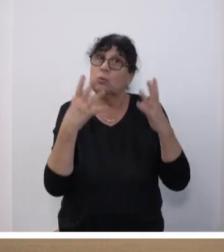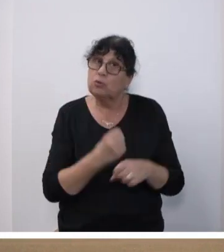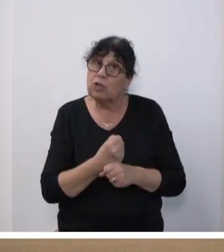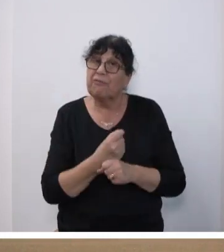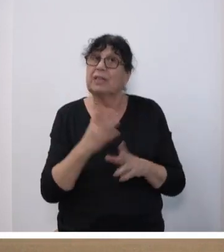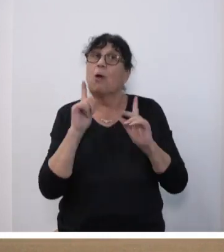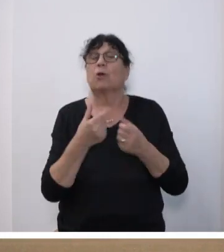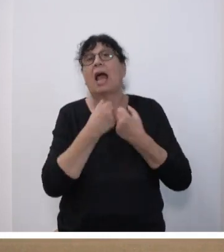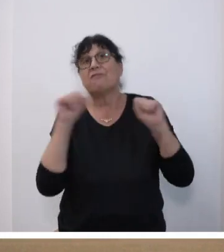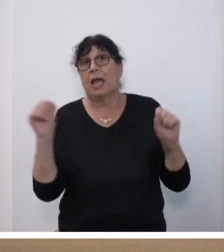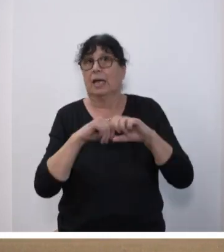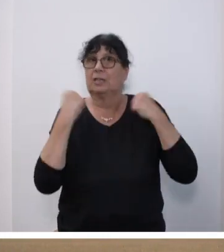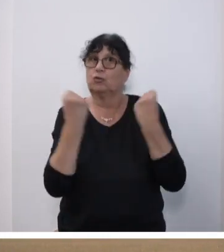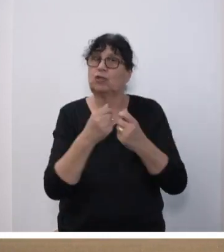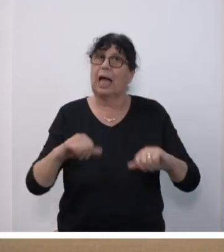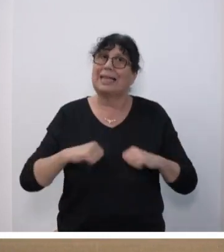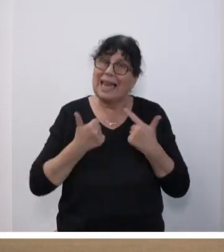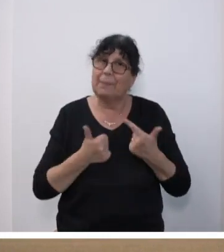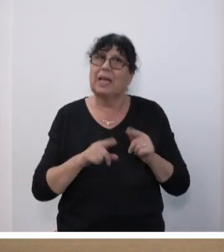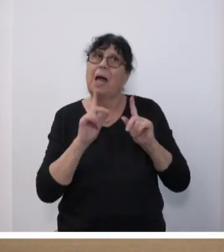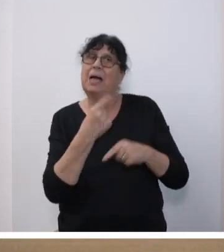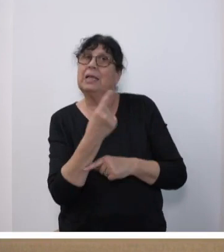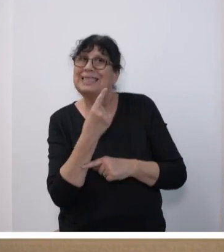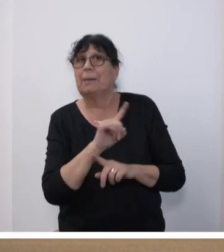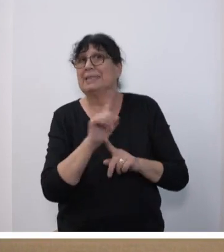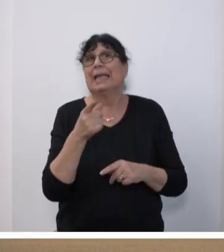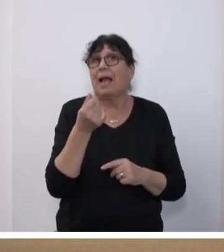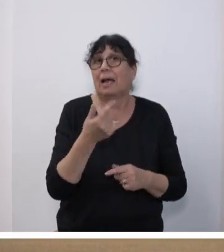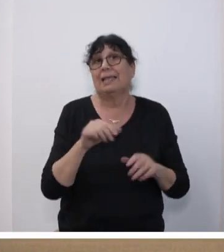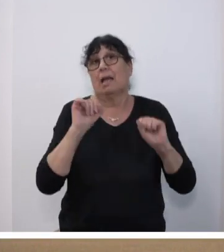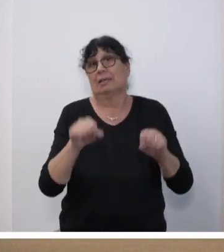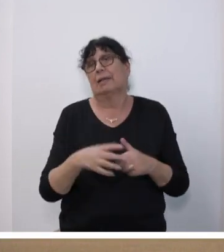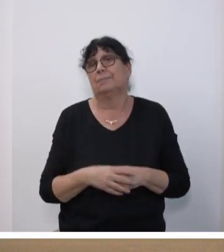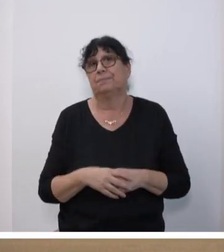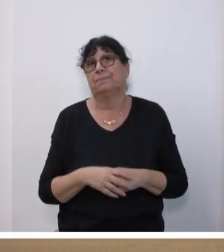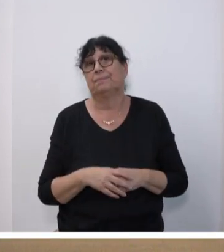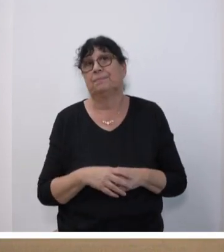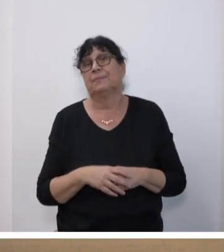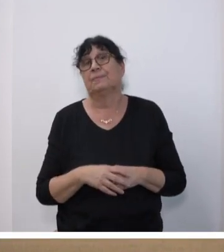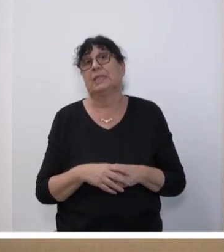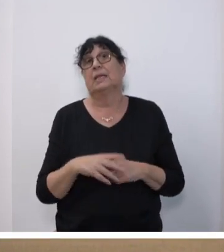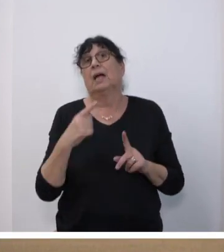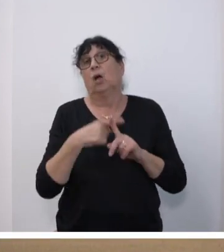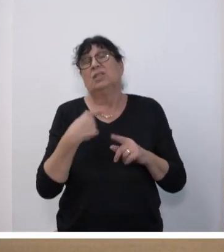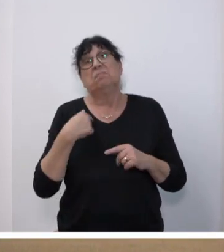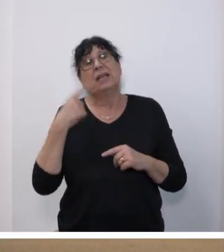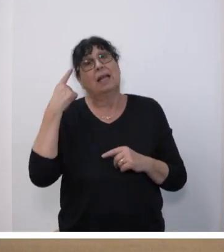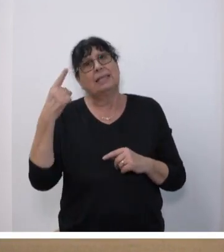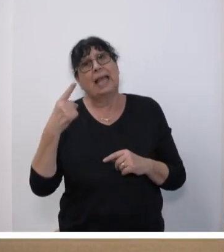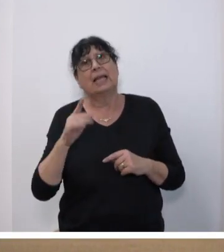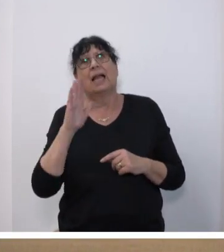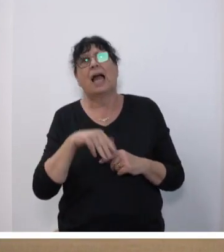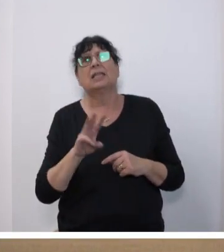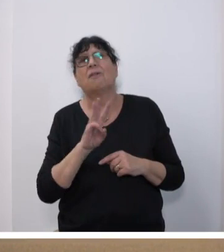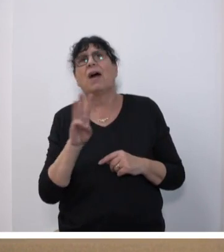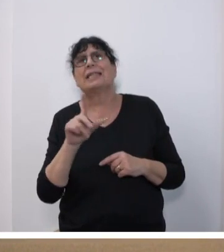der freiheitliche Staat lebt, die er aber eben selbst nicht garantieren kann. Und ich denke an Walter